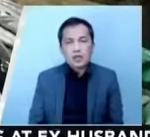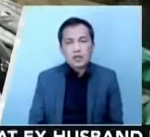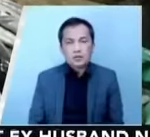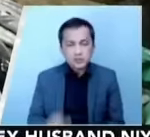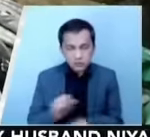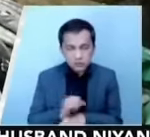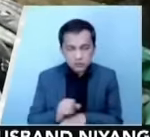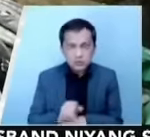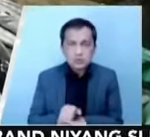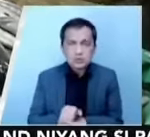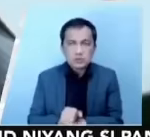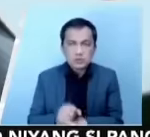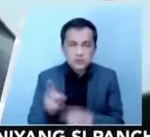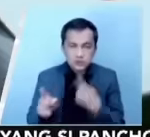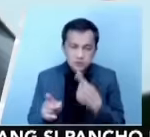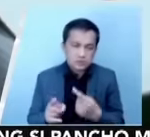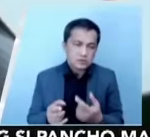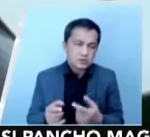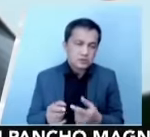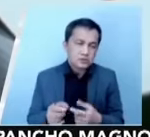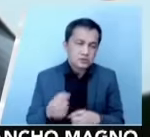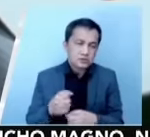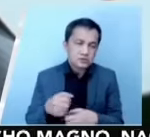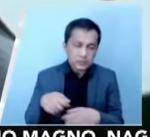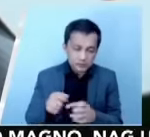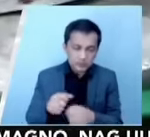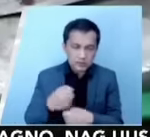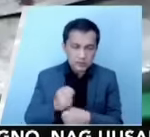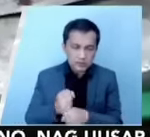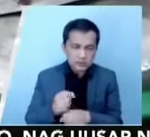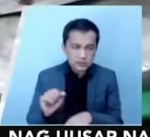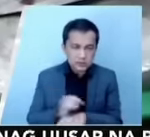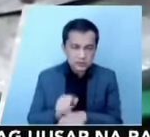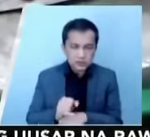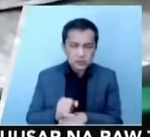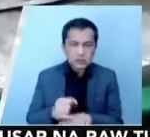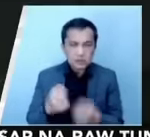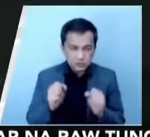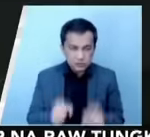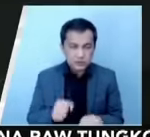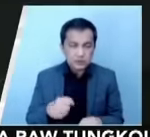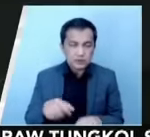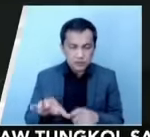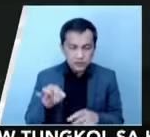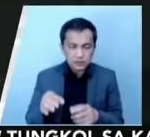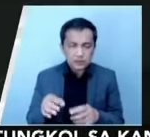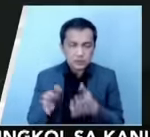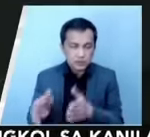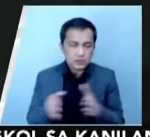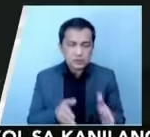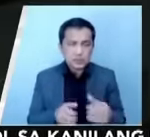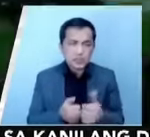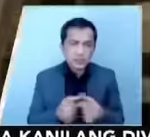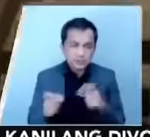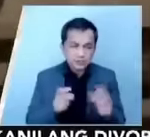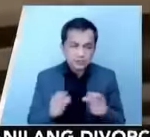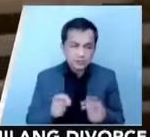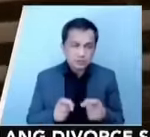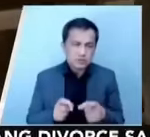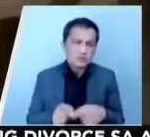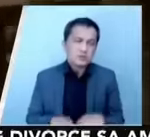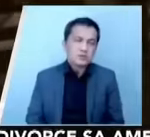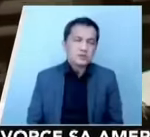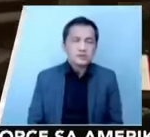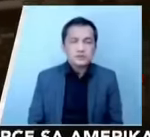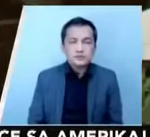between government and industry so that we could find ways and means on how to control it of going into the public market.